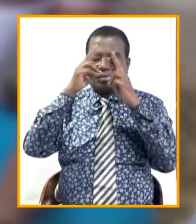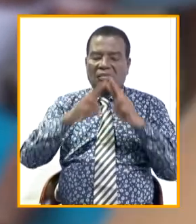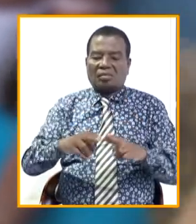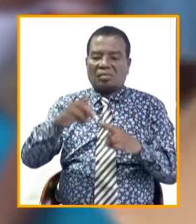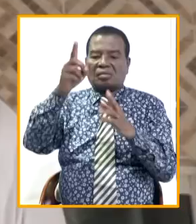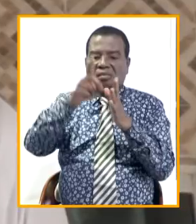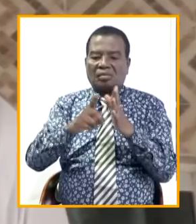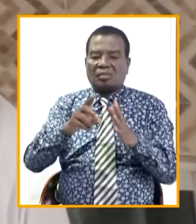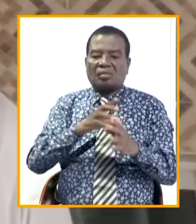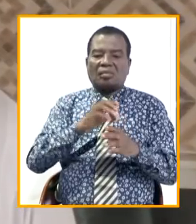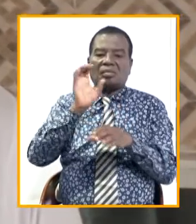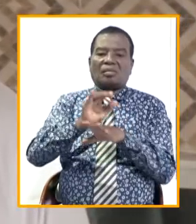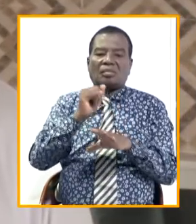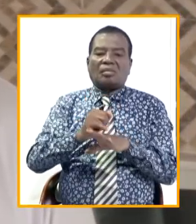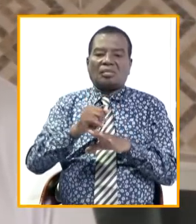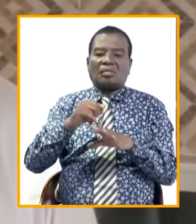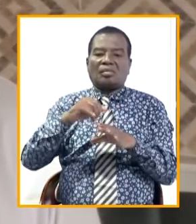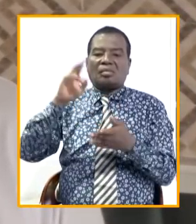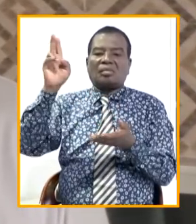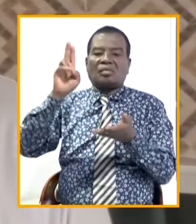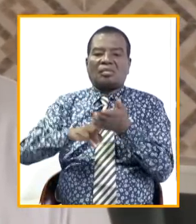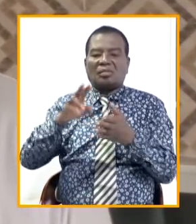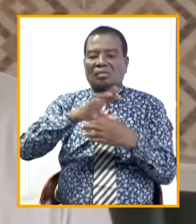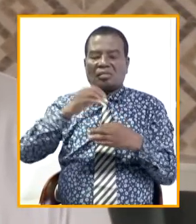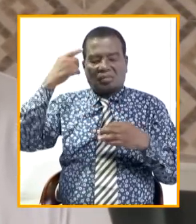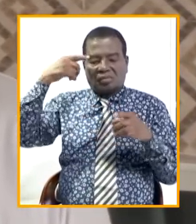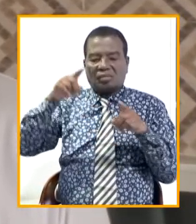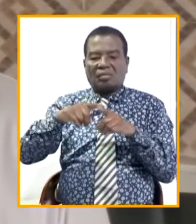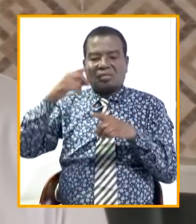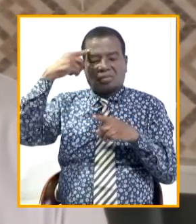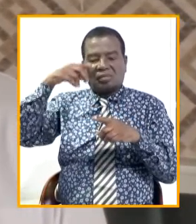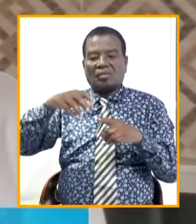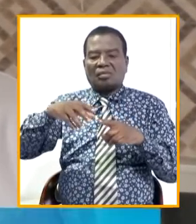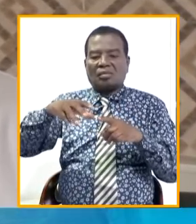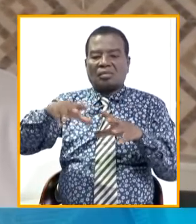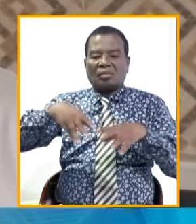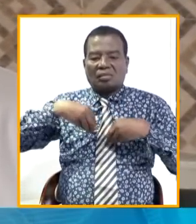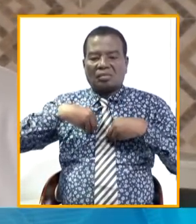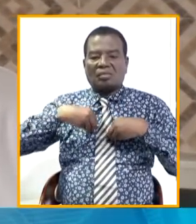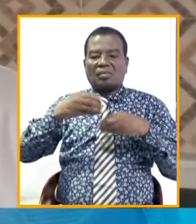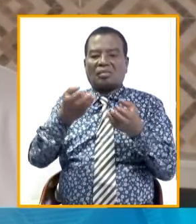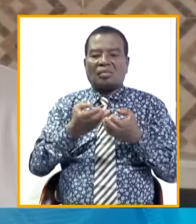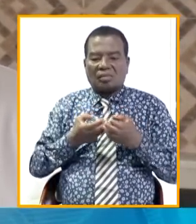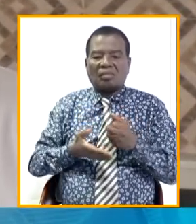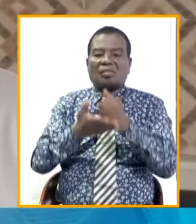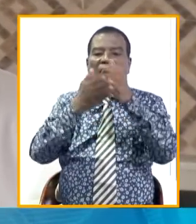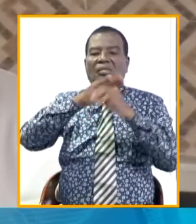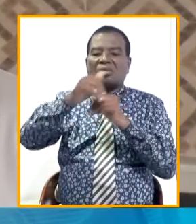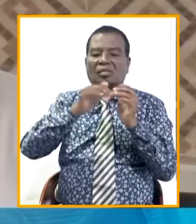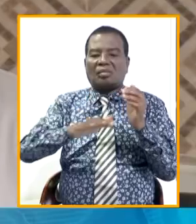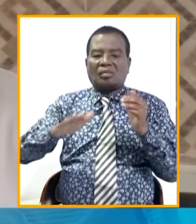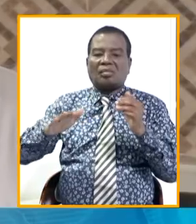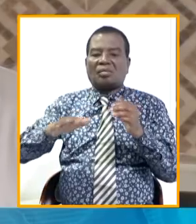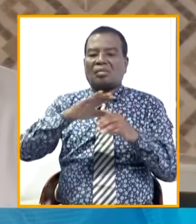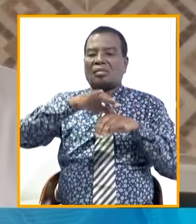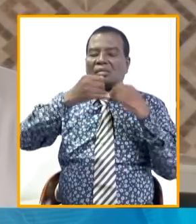droits fondamentaux. La Côte d'Ivoire, en ratifiant la Convention de l'AE pour l'adoption, veut juste aider tous ces enfants et